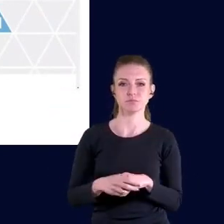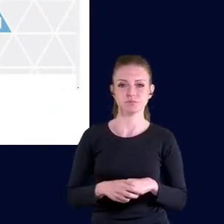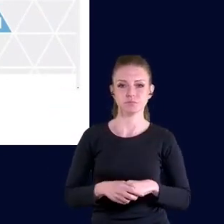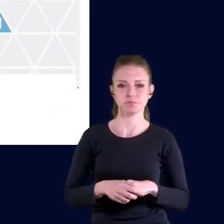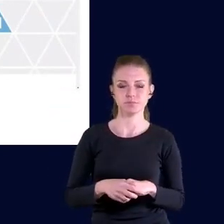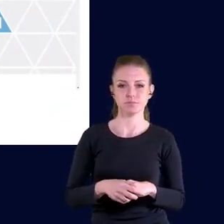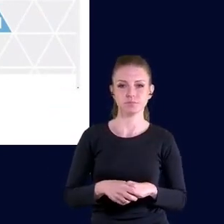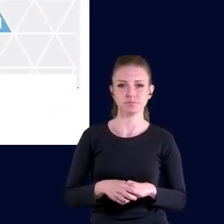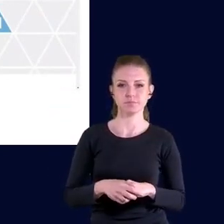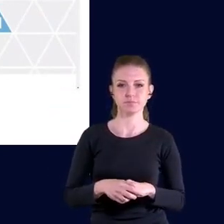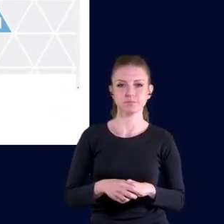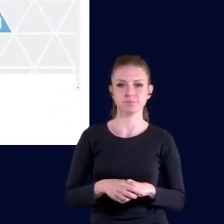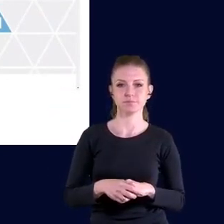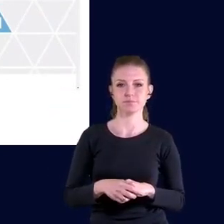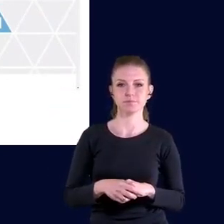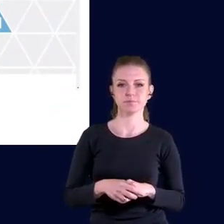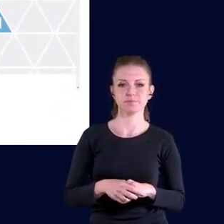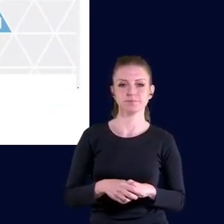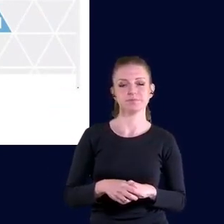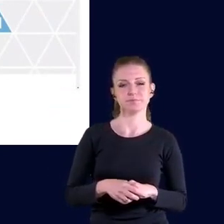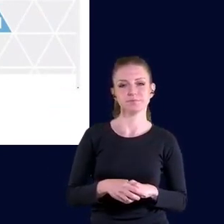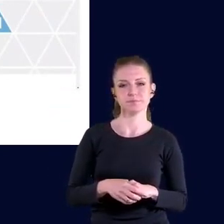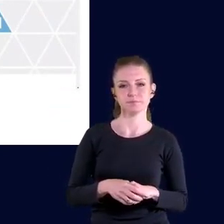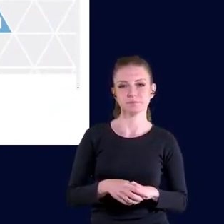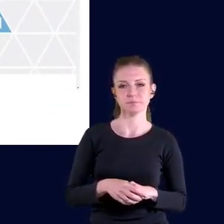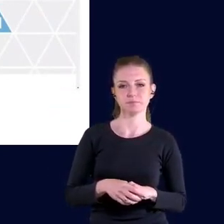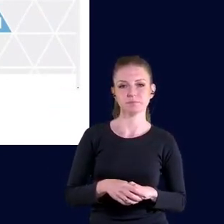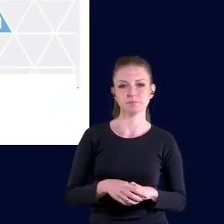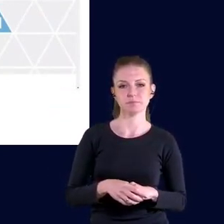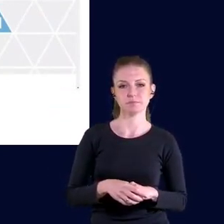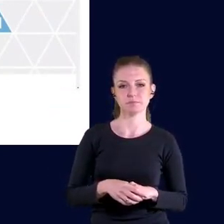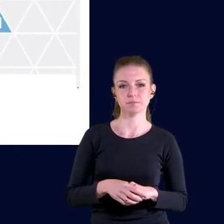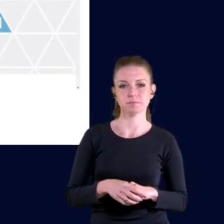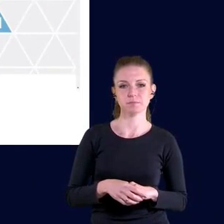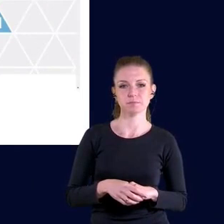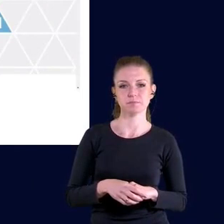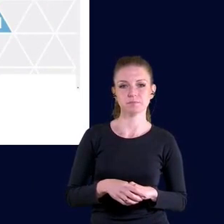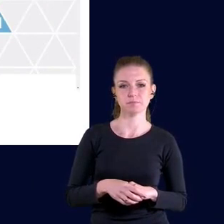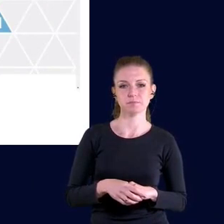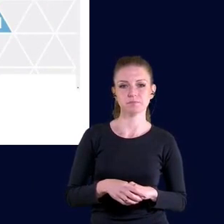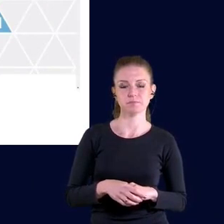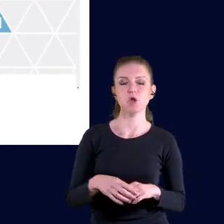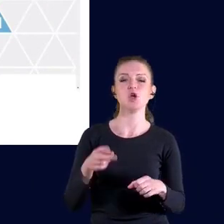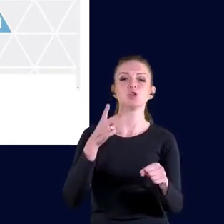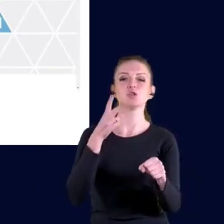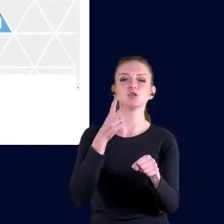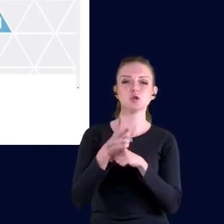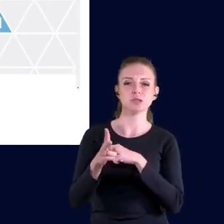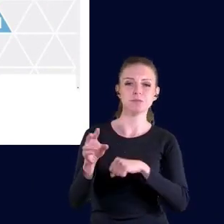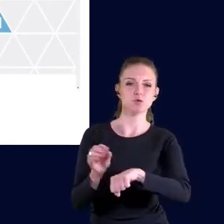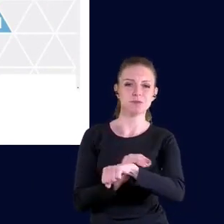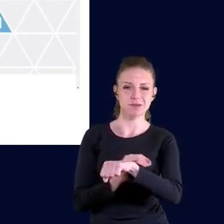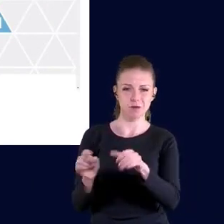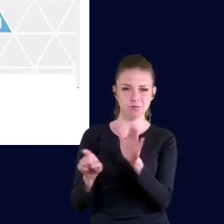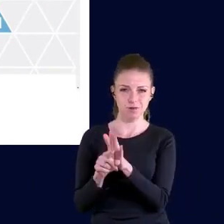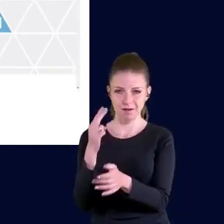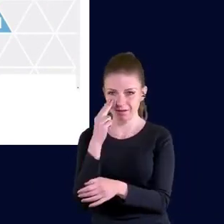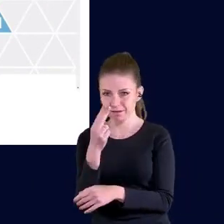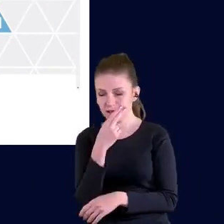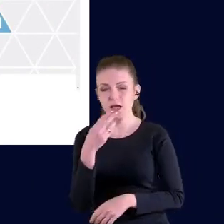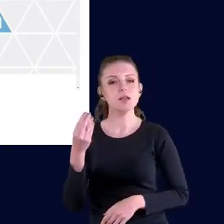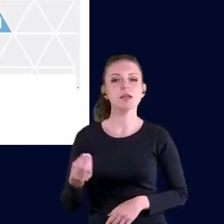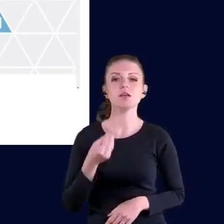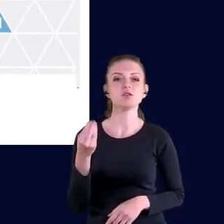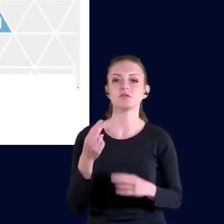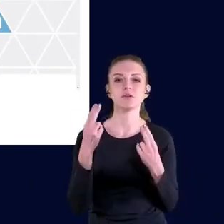a mówiąc o dostępności materiałów to tutaj Warto zaznaczyć że to że Materiały są dostępne